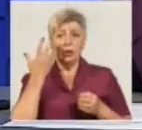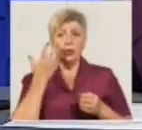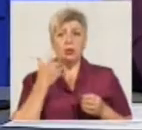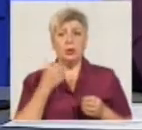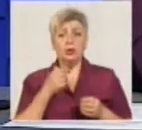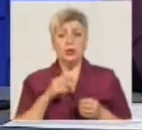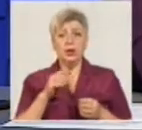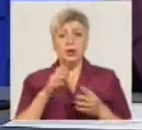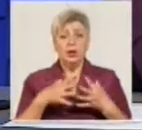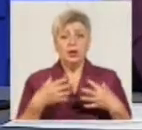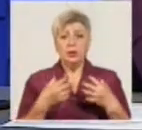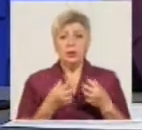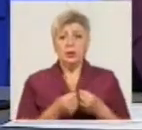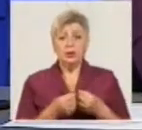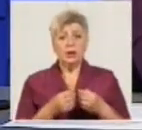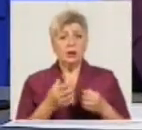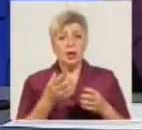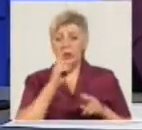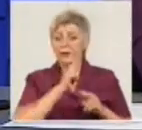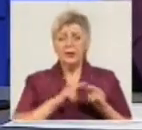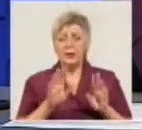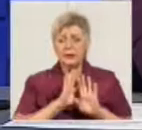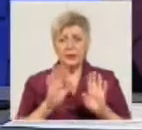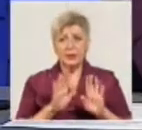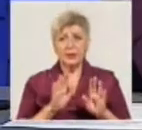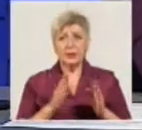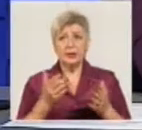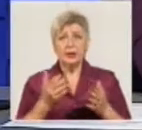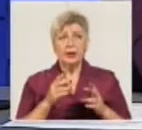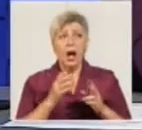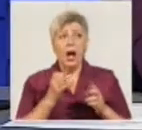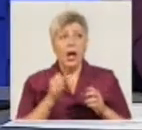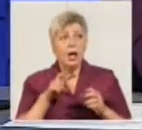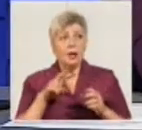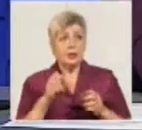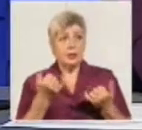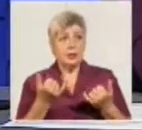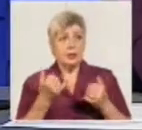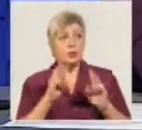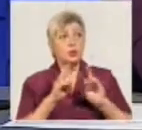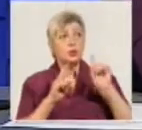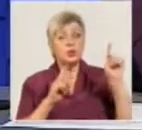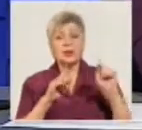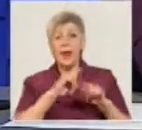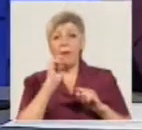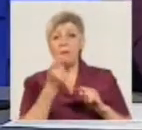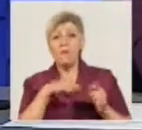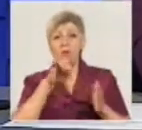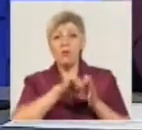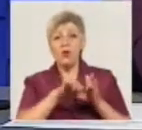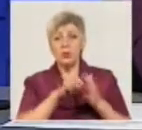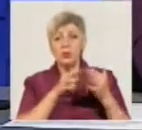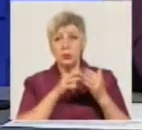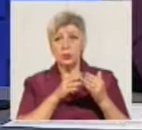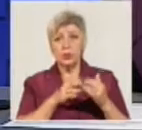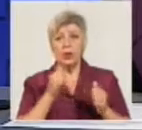коли не втратила ще близького, або родина, де воює хтось, син, брат, чоловік, дружина, донька,